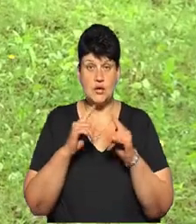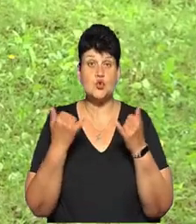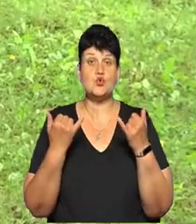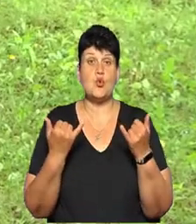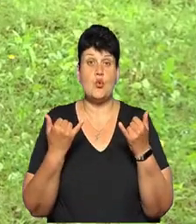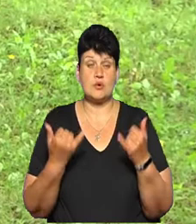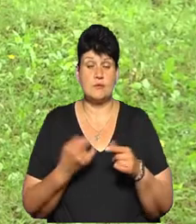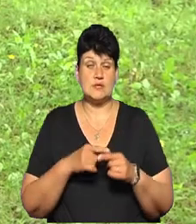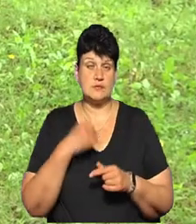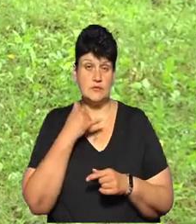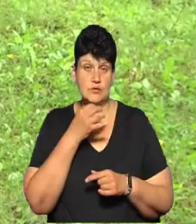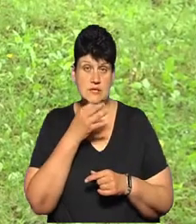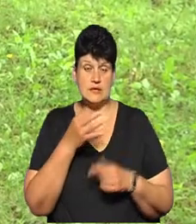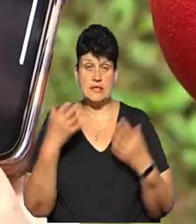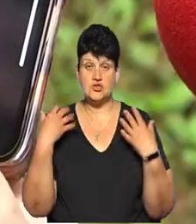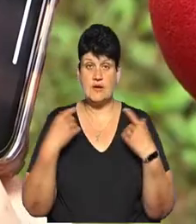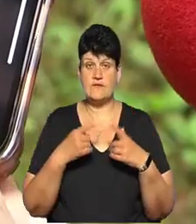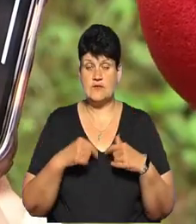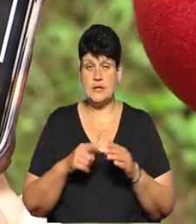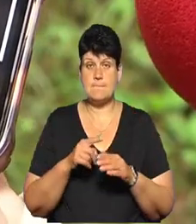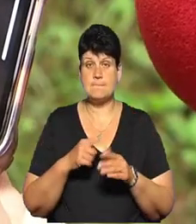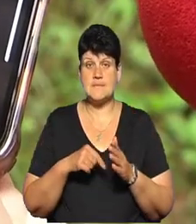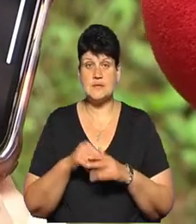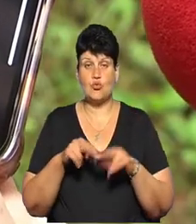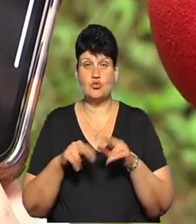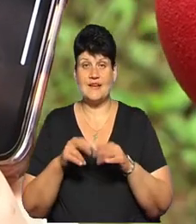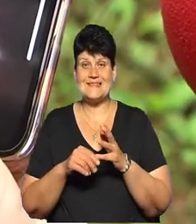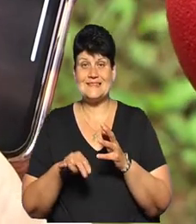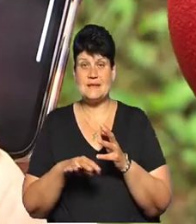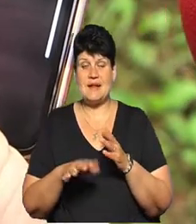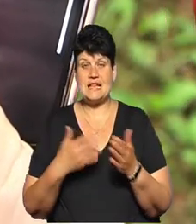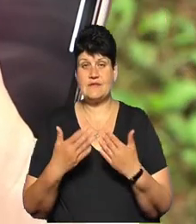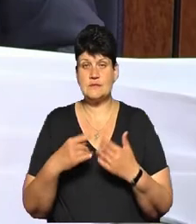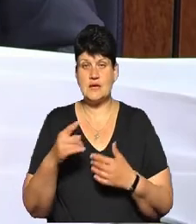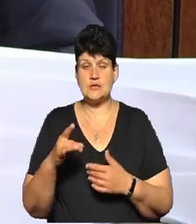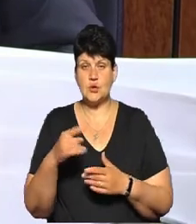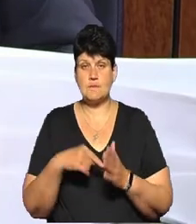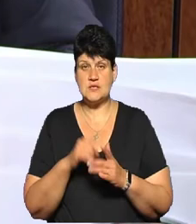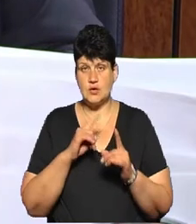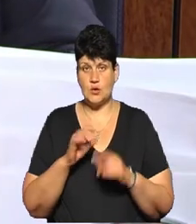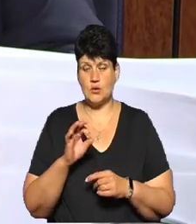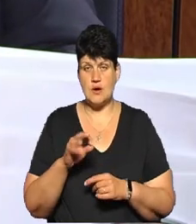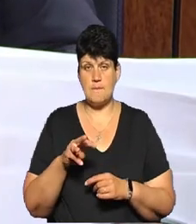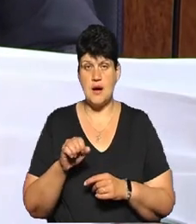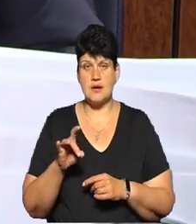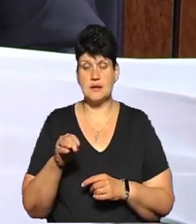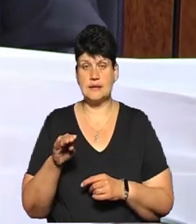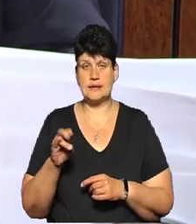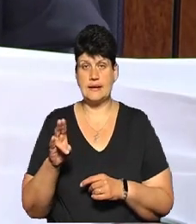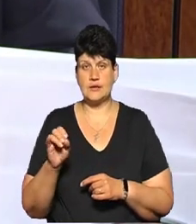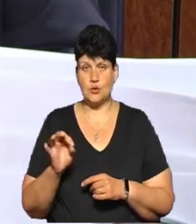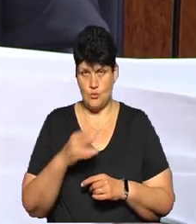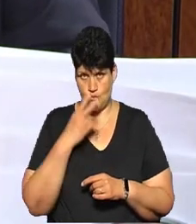телефоном розповіла начальниця відділу містобудування і земельних відносин Збаразької міської ради Ольга Мартиненко. Проєкт показує начальник Збаразького